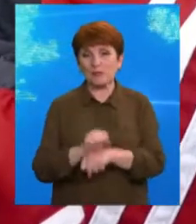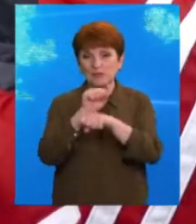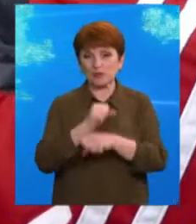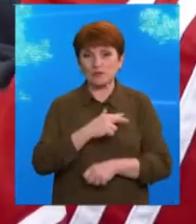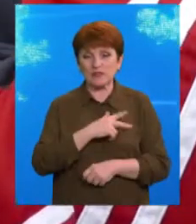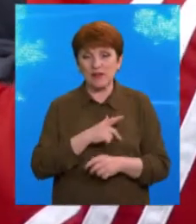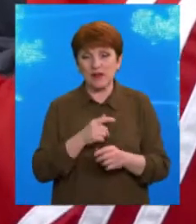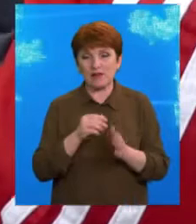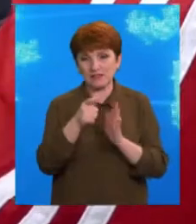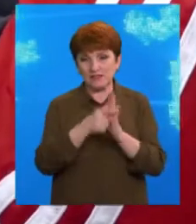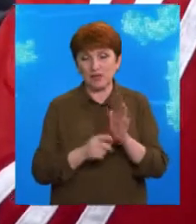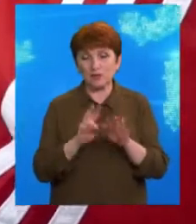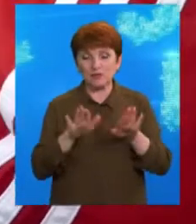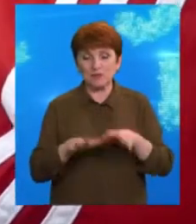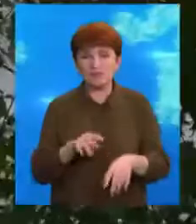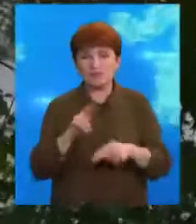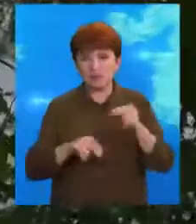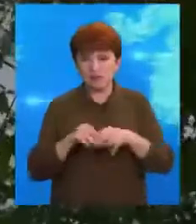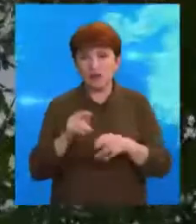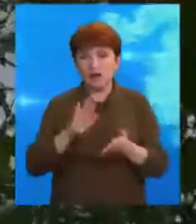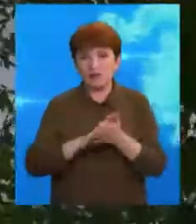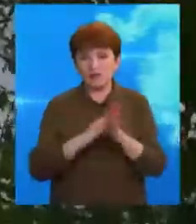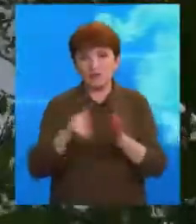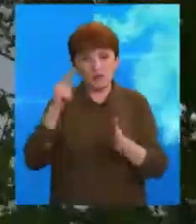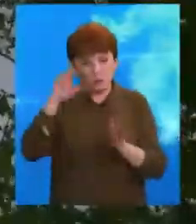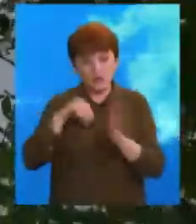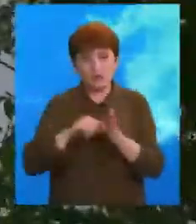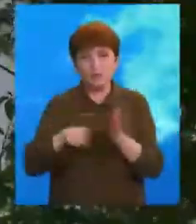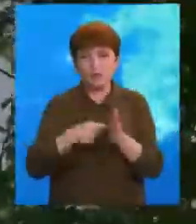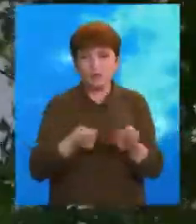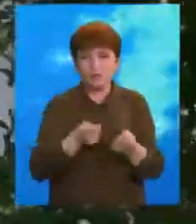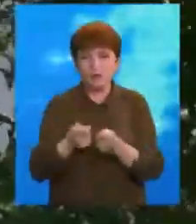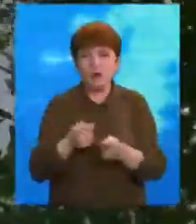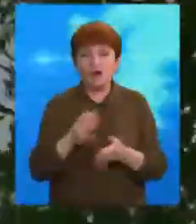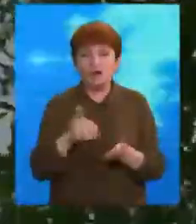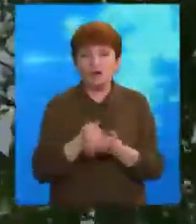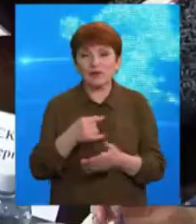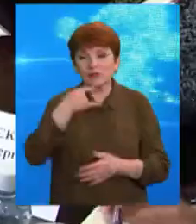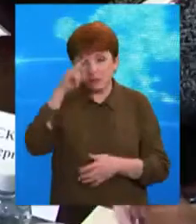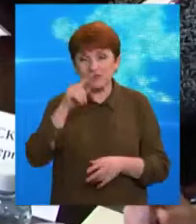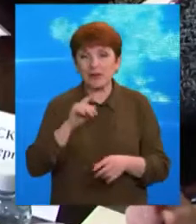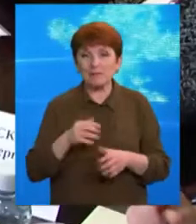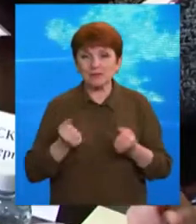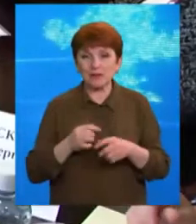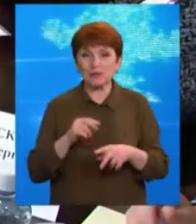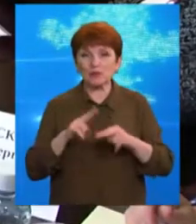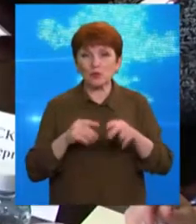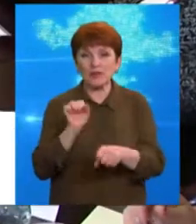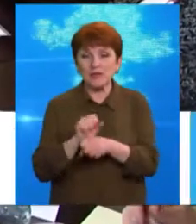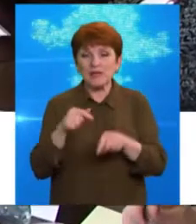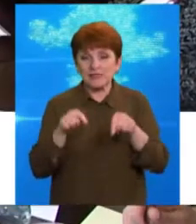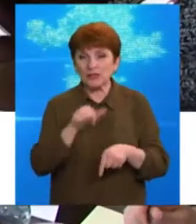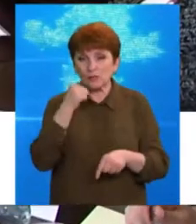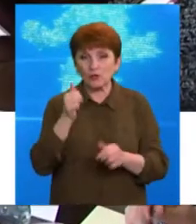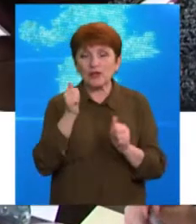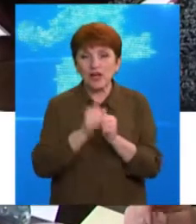сетях, приходят к месту застройки. О ситуации узнали в мэрии города. Глава Челябинска потребовала стройку остановить. С этого года я вам уже говорила, что